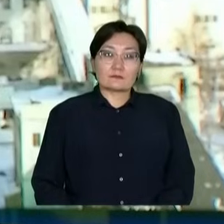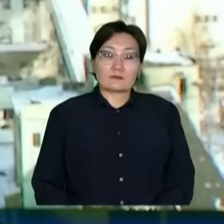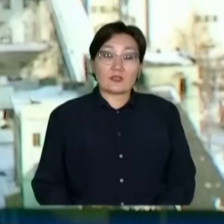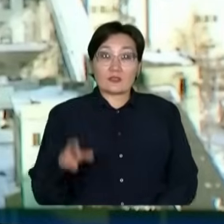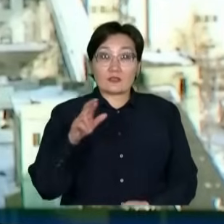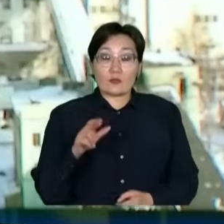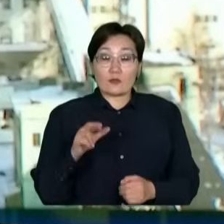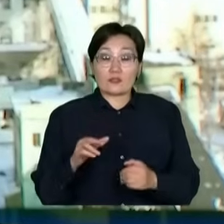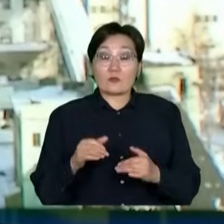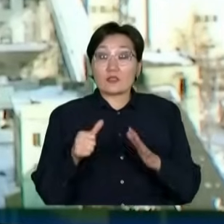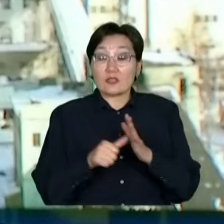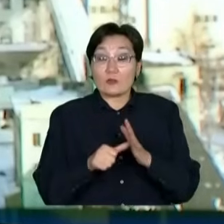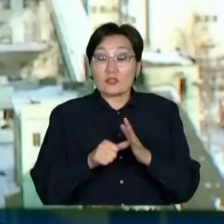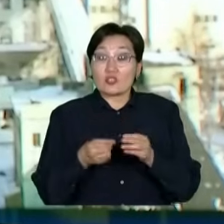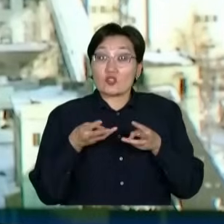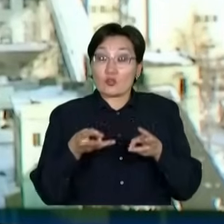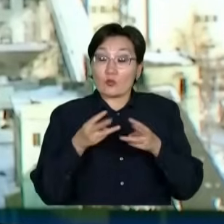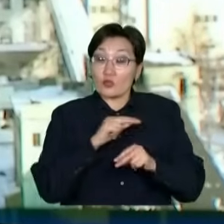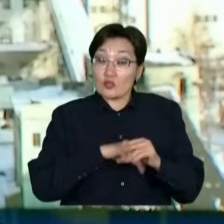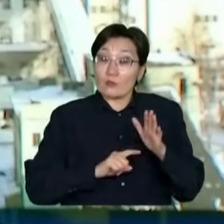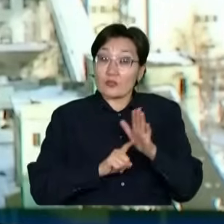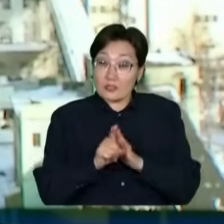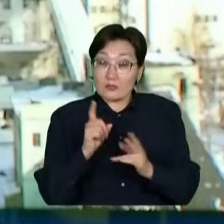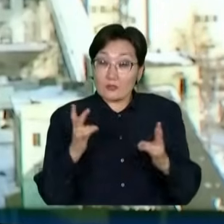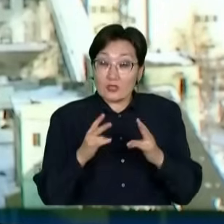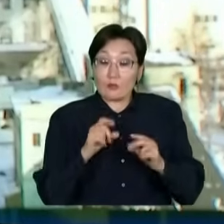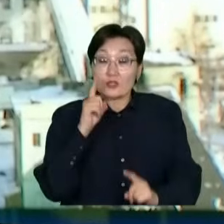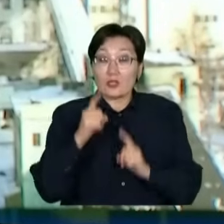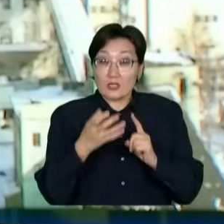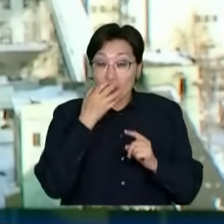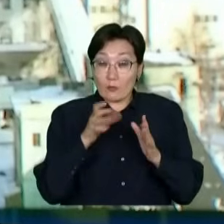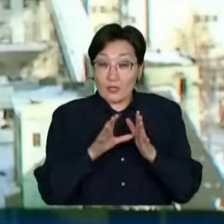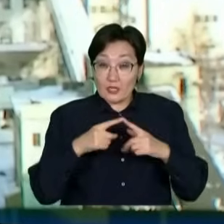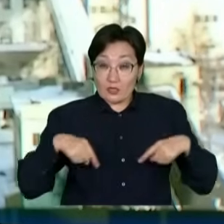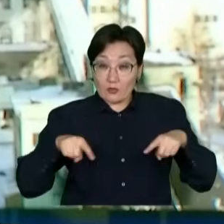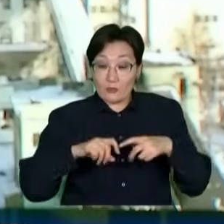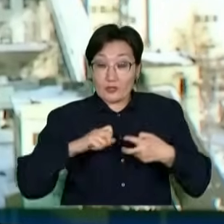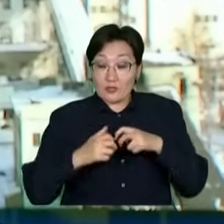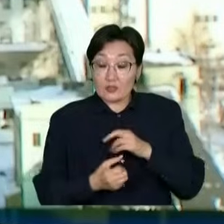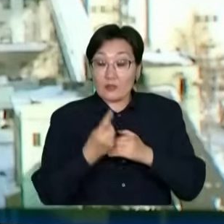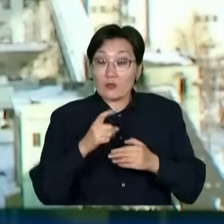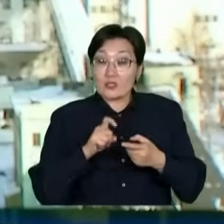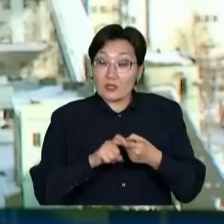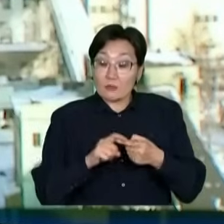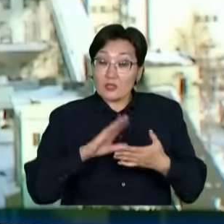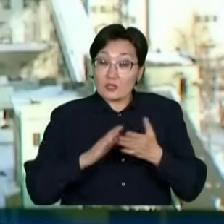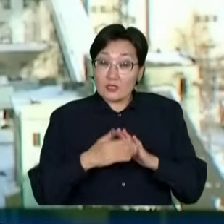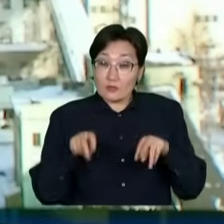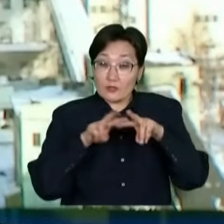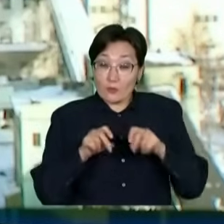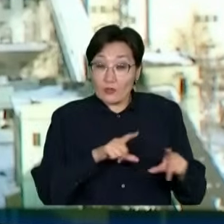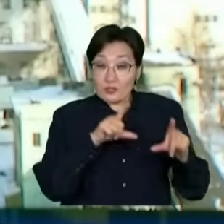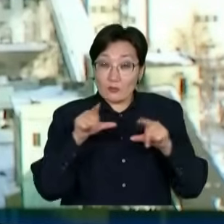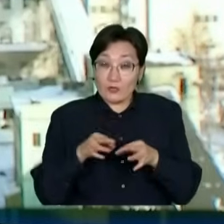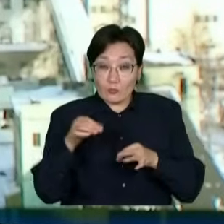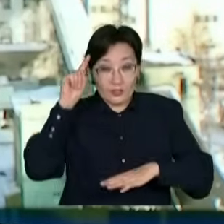Қаңтардан қалмай 6-шы қазандығы іске қосылсын. Жезқазған жылу электр орталығынан ақау шығуына байланысты жағдайды тексеруге барған